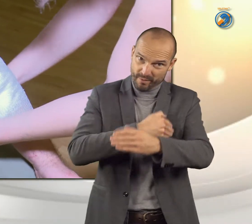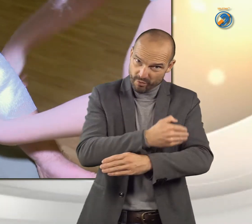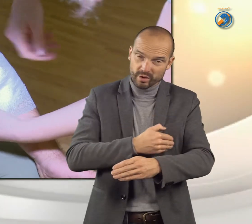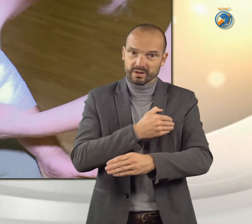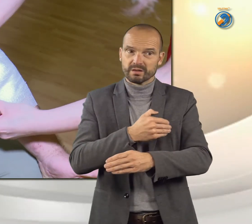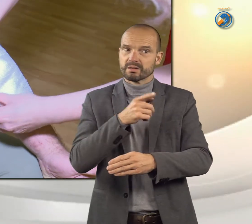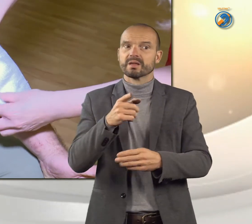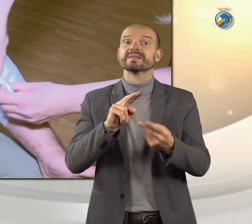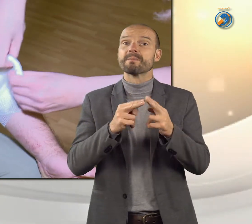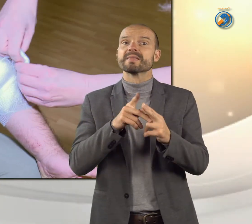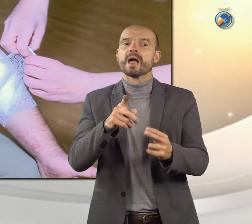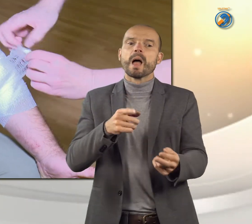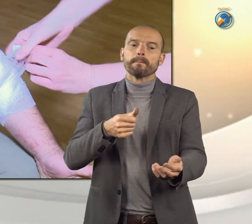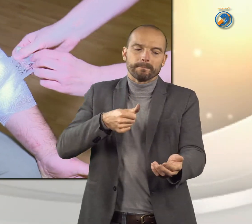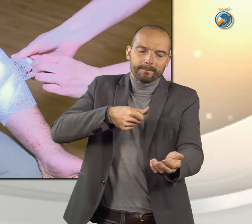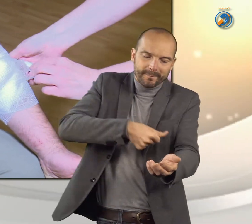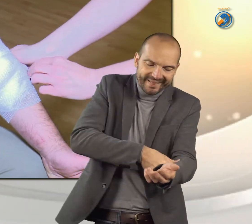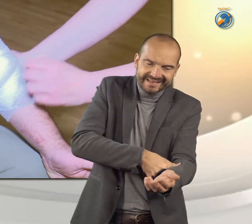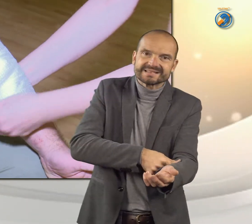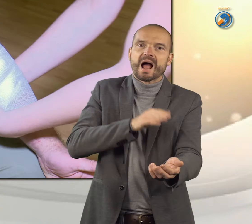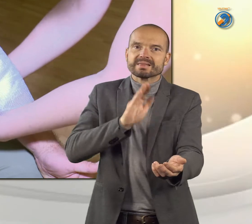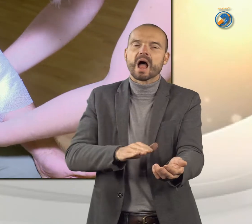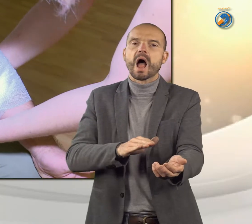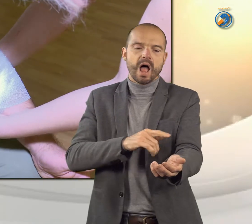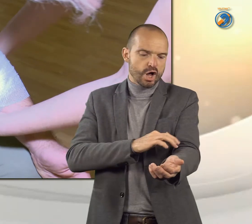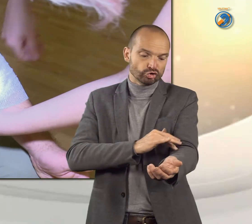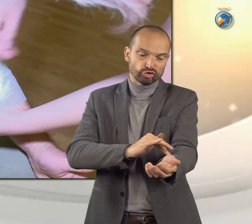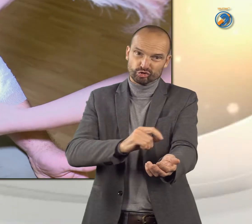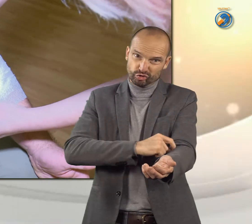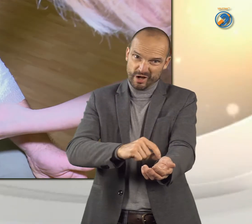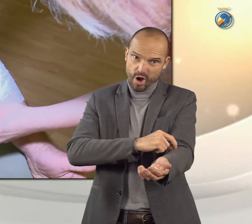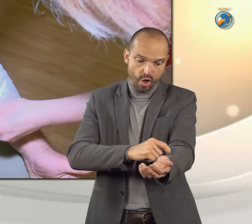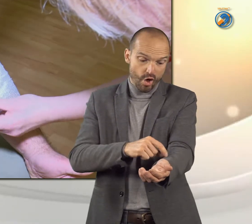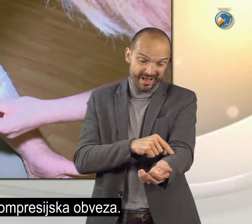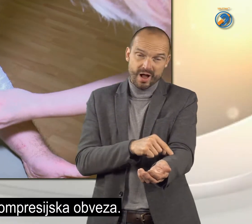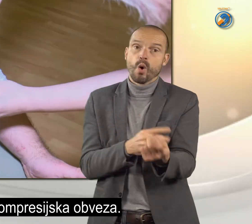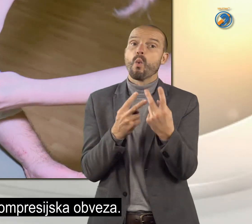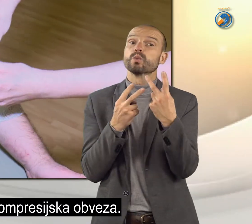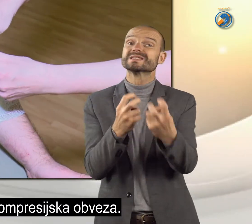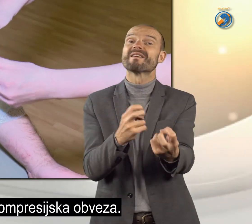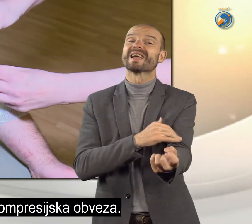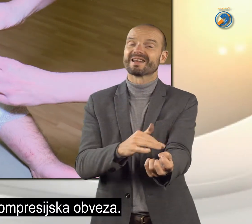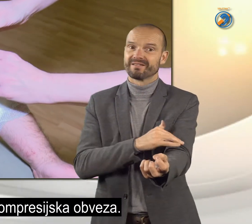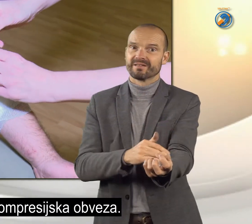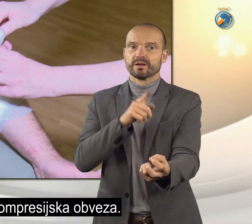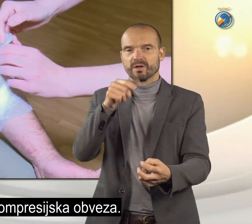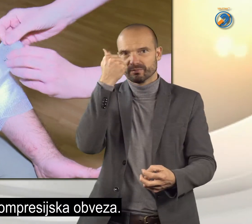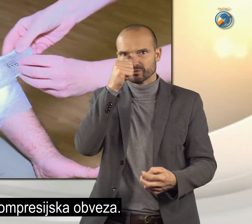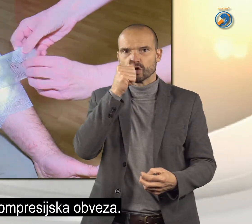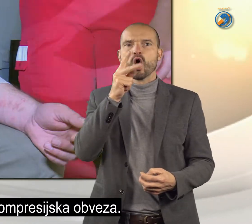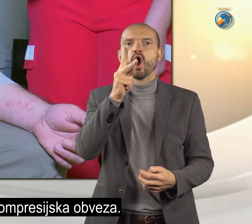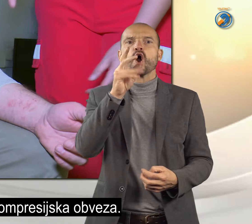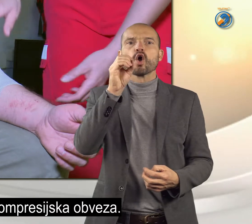da pritiska na krvavečo žilo in na ta način ustavlja krvavitev. Se pravi, temu se reče kompresijska